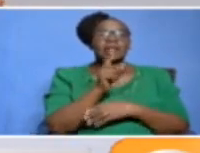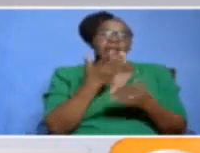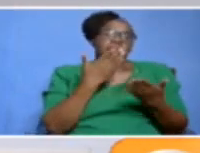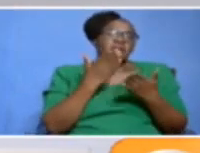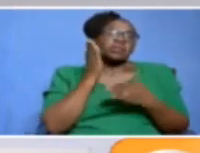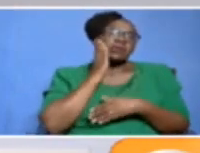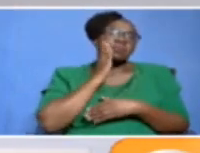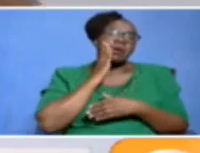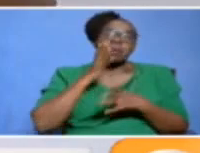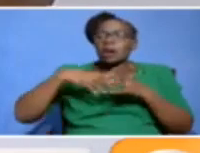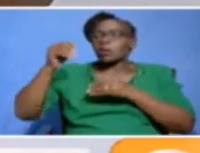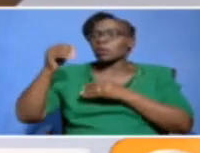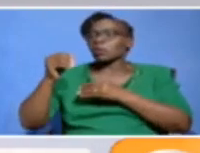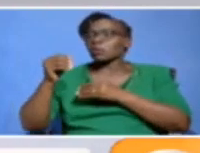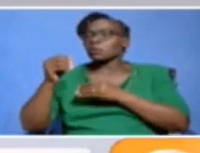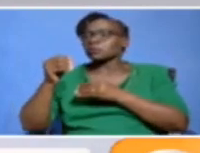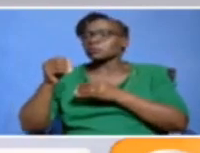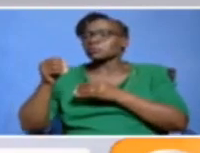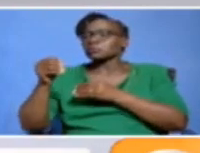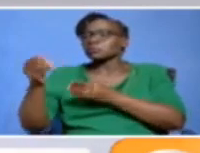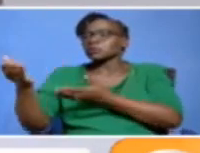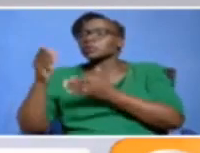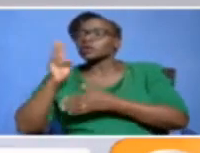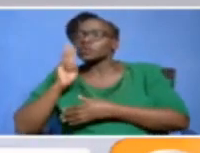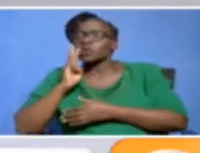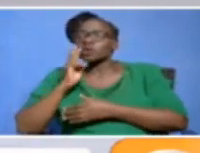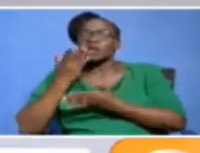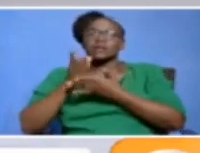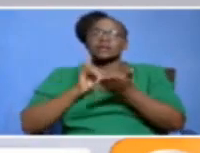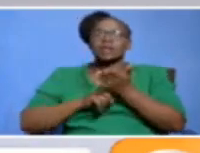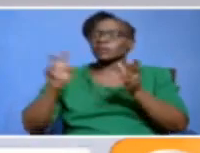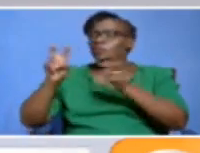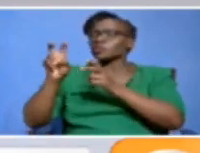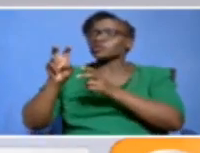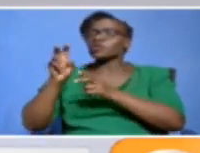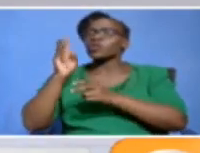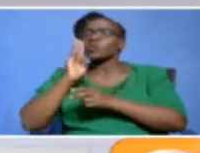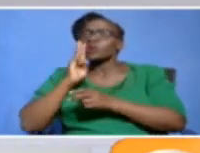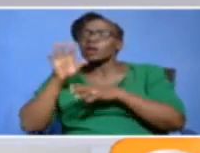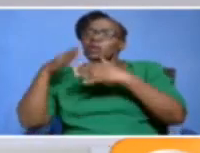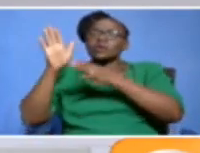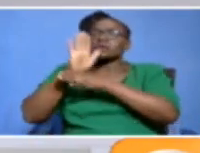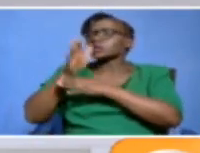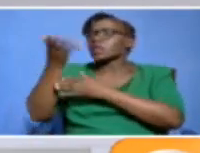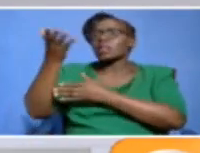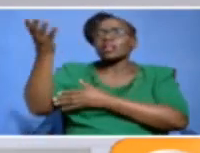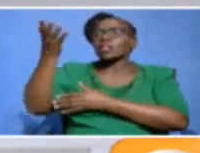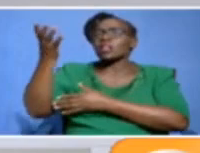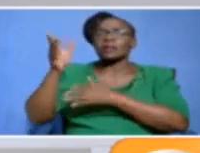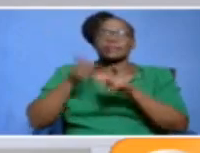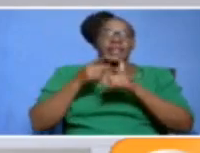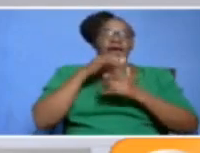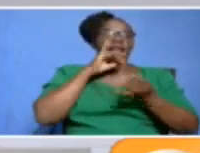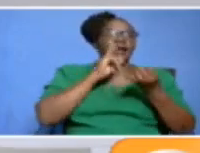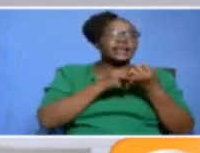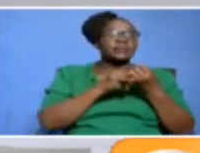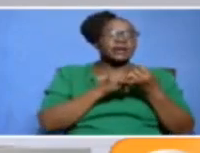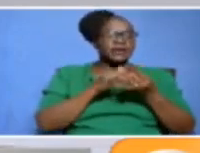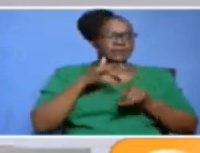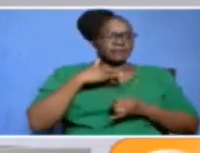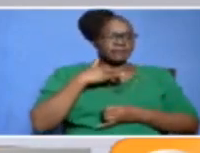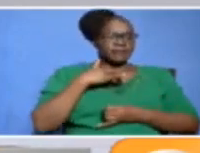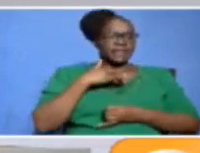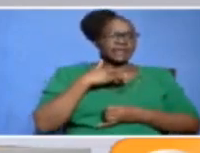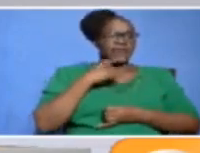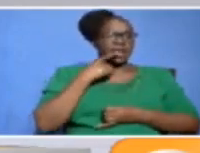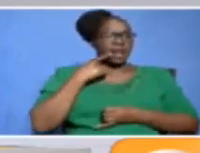kidogo amekwenda teka maji na maji sengine ya Giriama huko watu wanakwenda mbali. Sasa amekwenda kuteka maji, mzee labda kwa ule wakati fikra mbaya na mjia